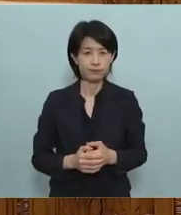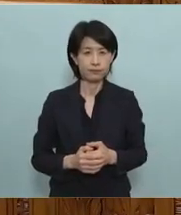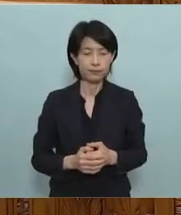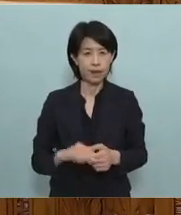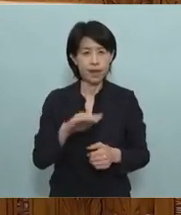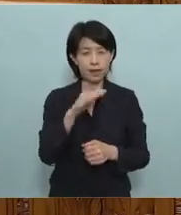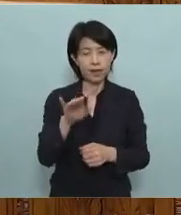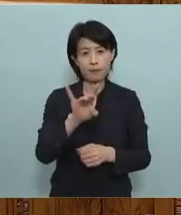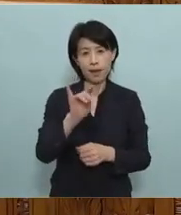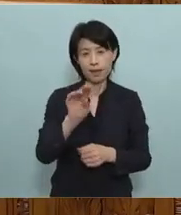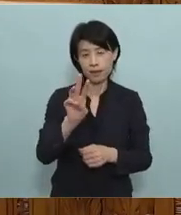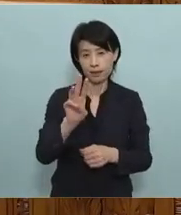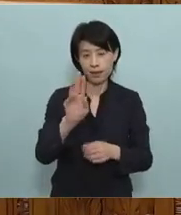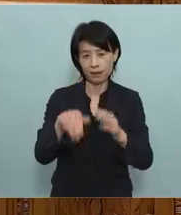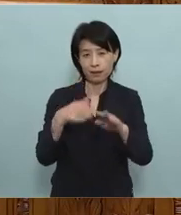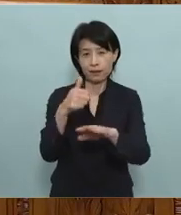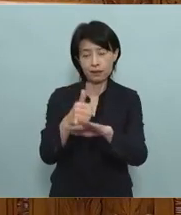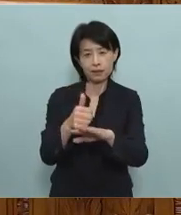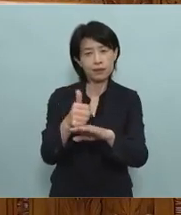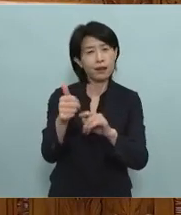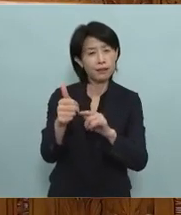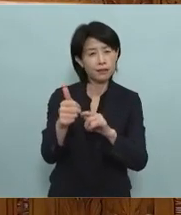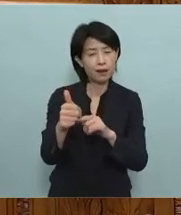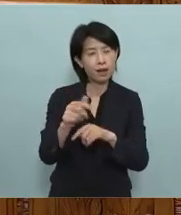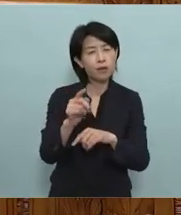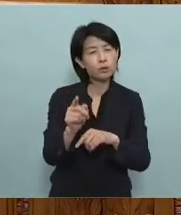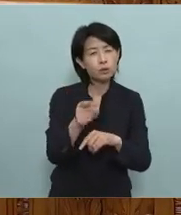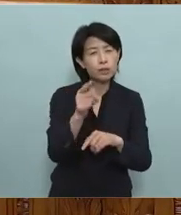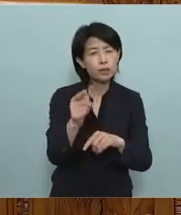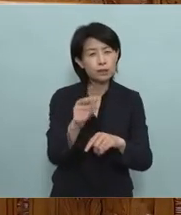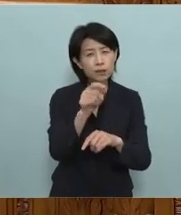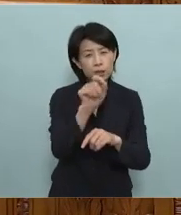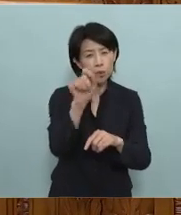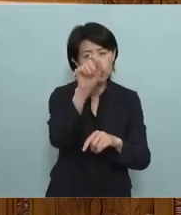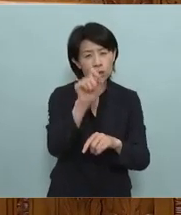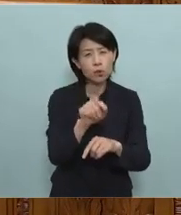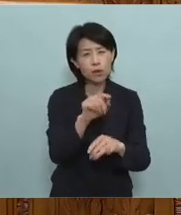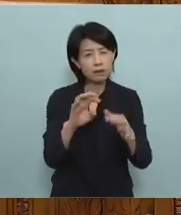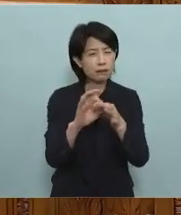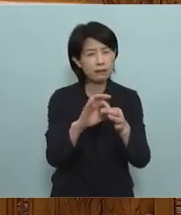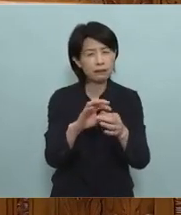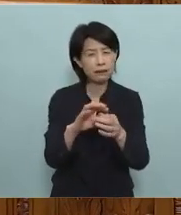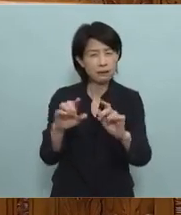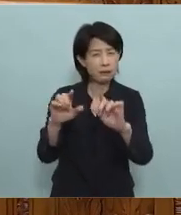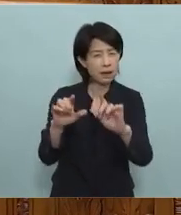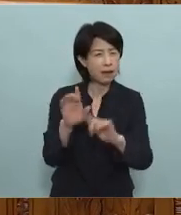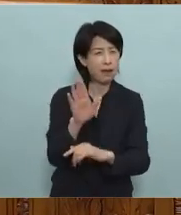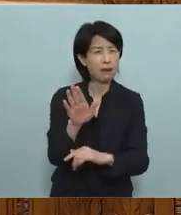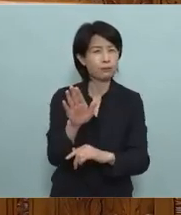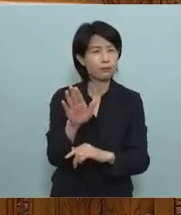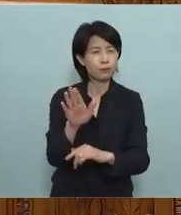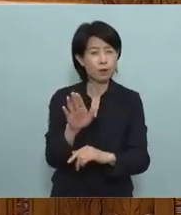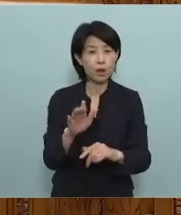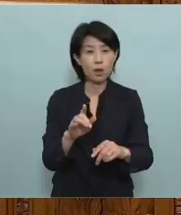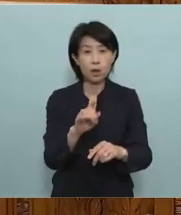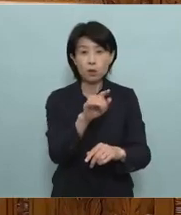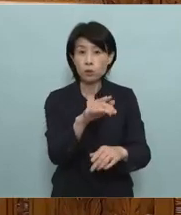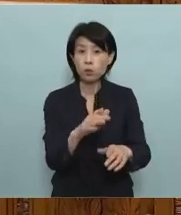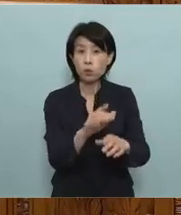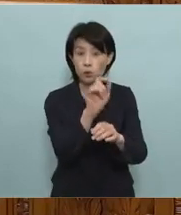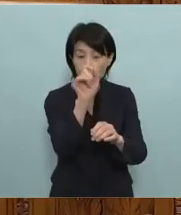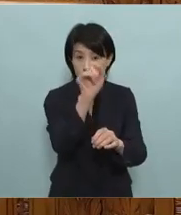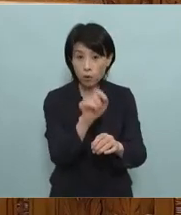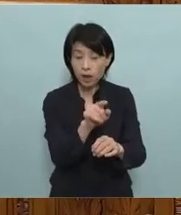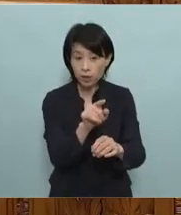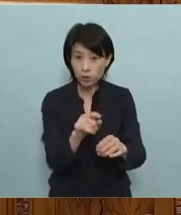山際大臣に関しては次々と統一教会との関係が明らかになっています。統一教会の問題を調